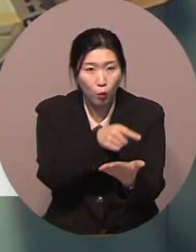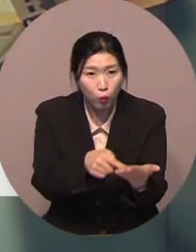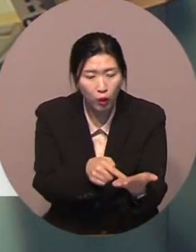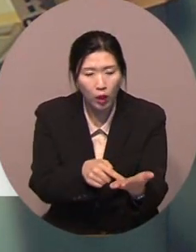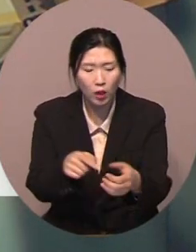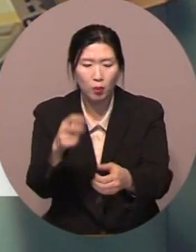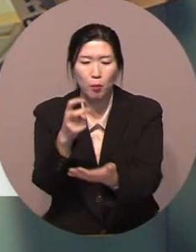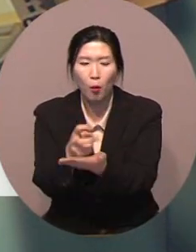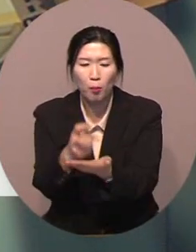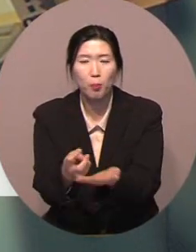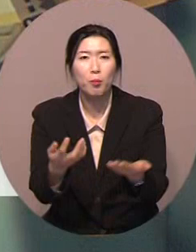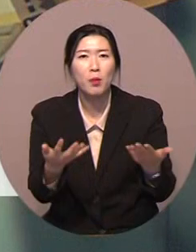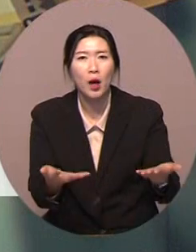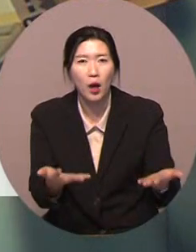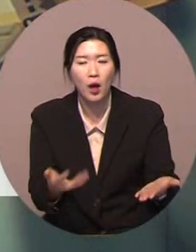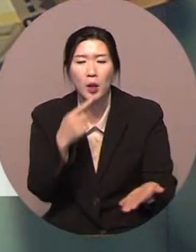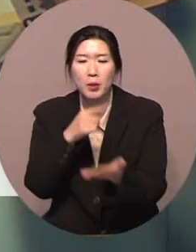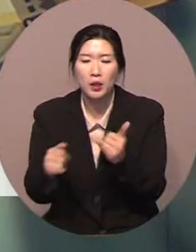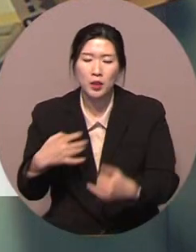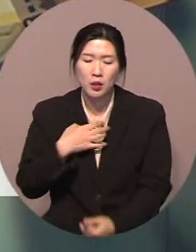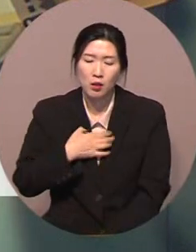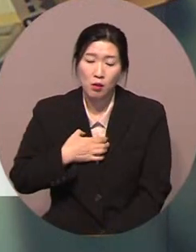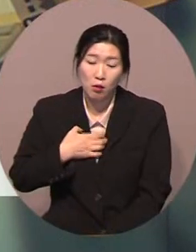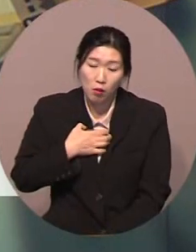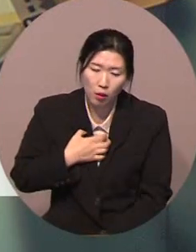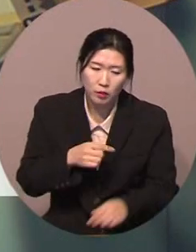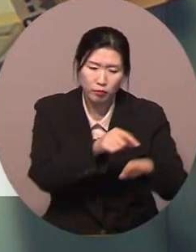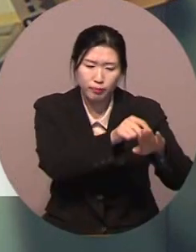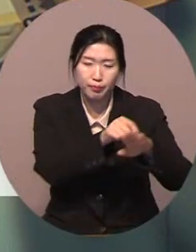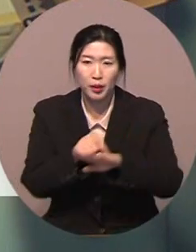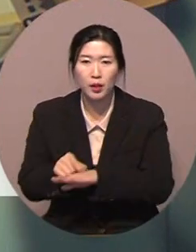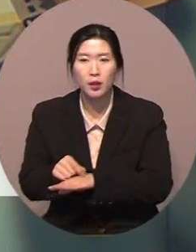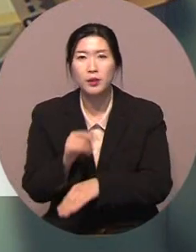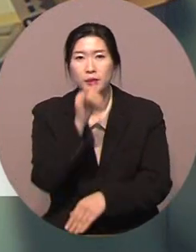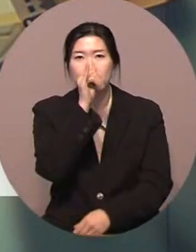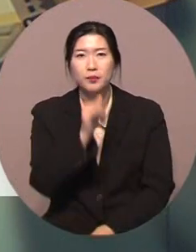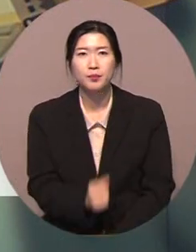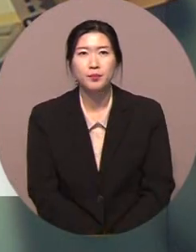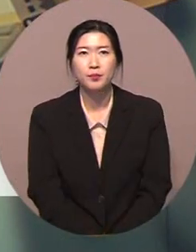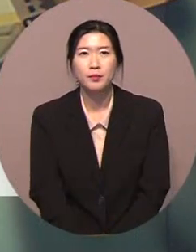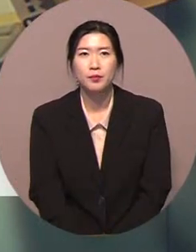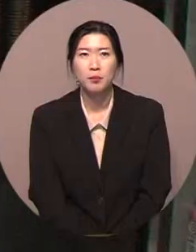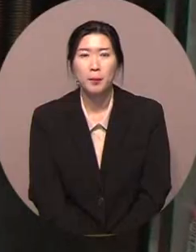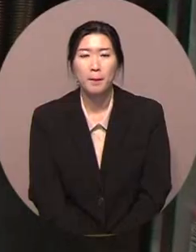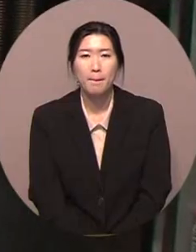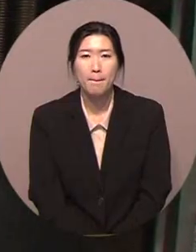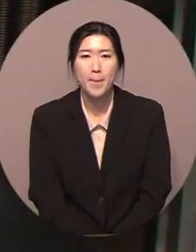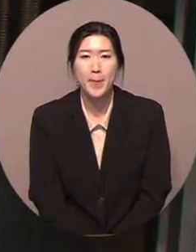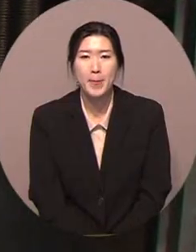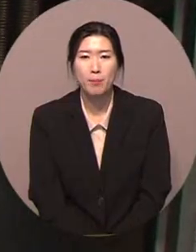대책도 마땅치 않아 피해자들의 근심은 해가 바뀌어도 그대로입니다. 이승섭 기자입니다.